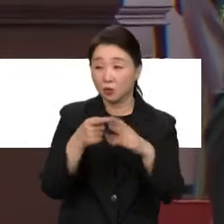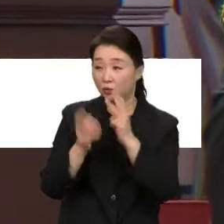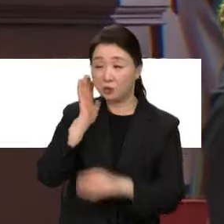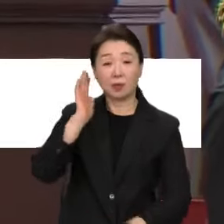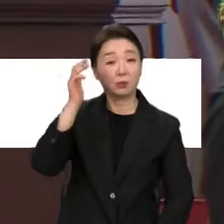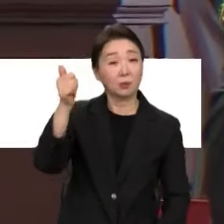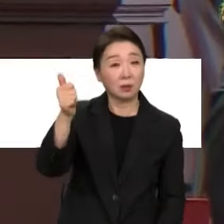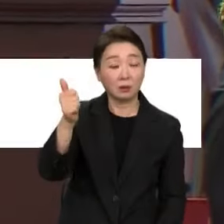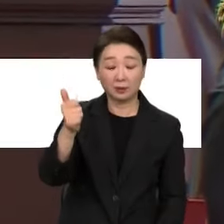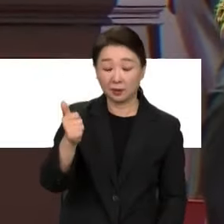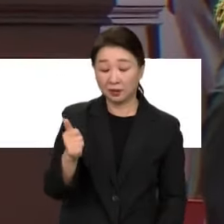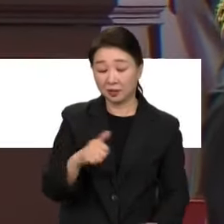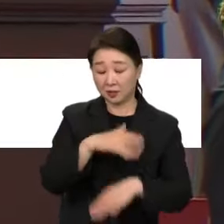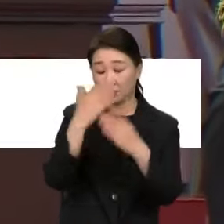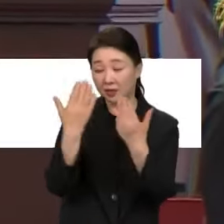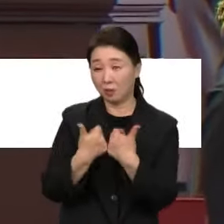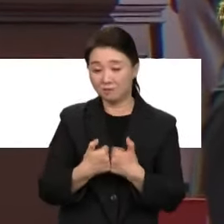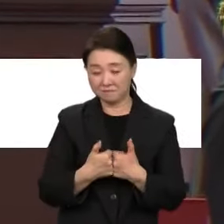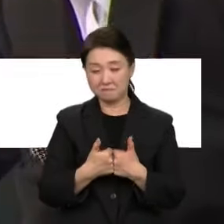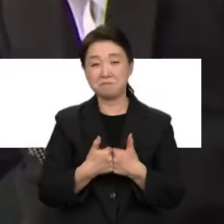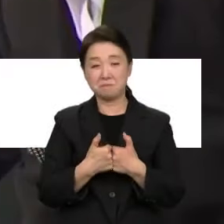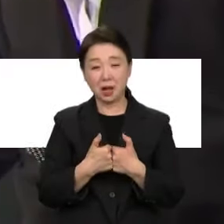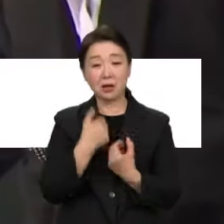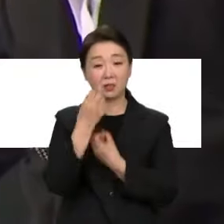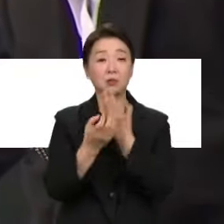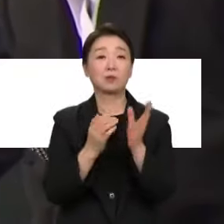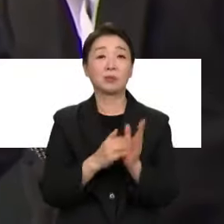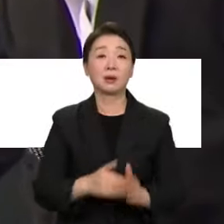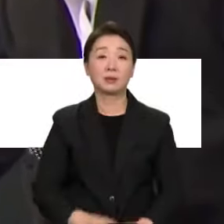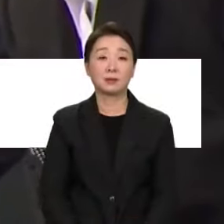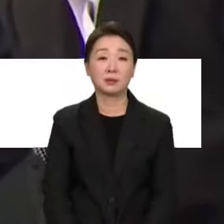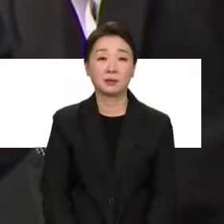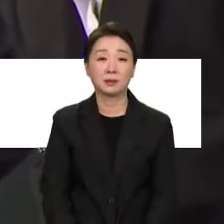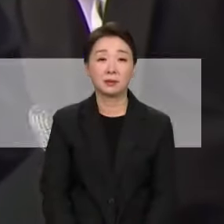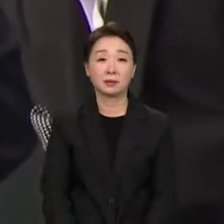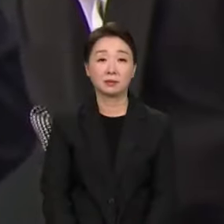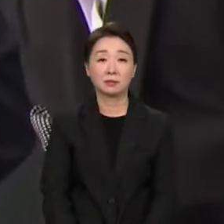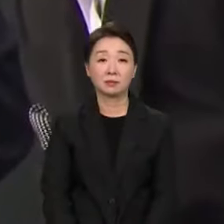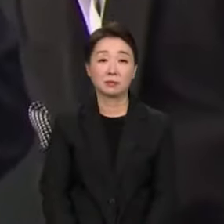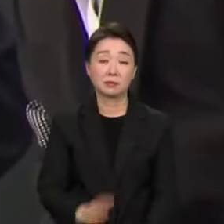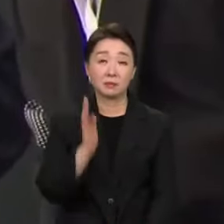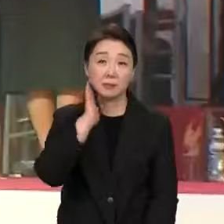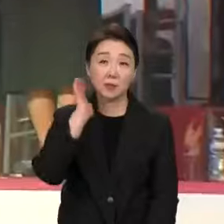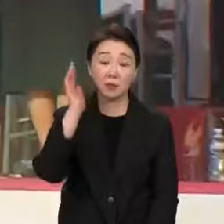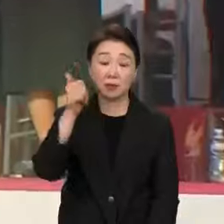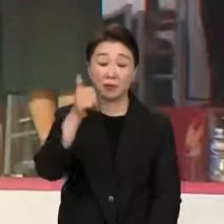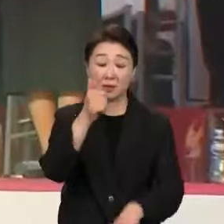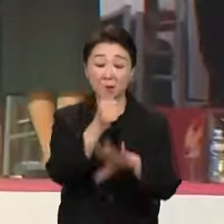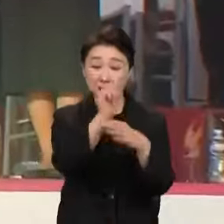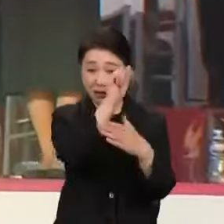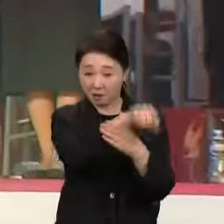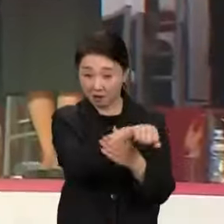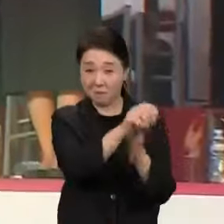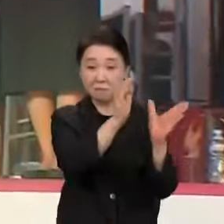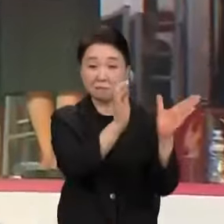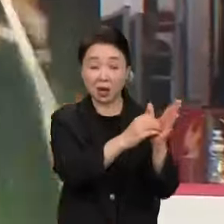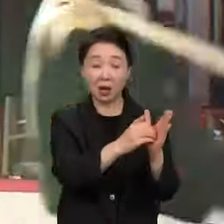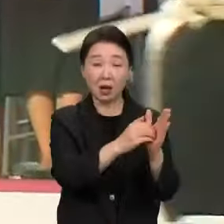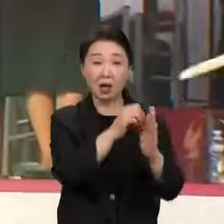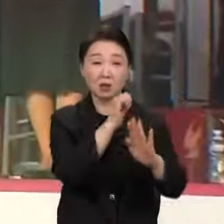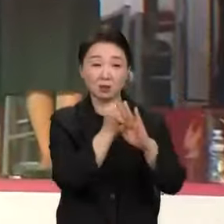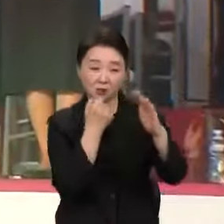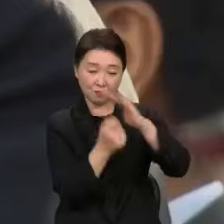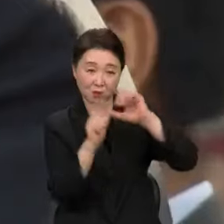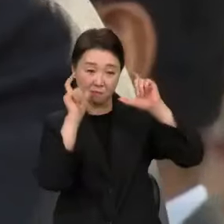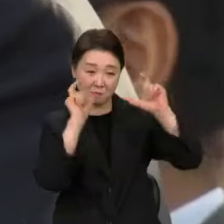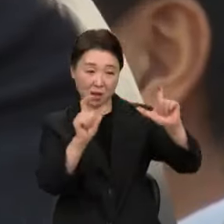대과 그 전을 상했다는 취지 진술한 것으로 파악 최종 승인을 거쳐 포고령이 완성되고